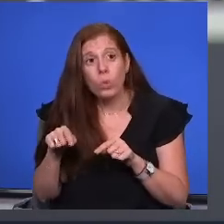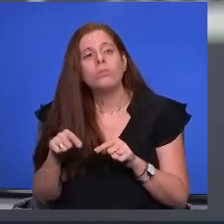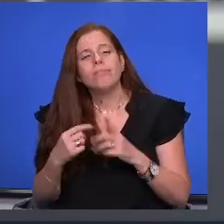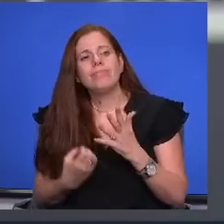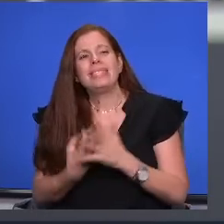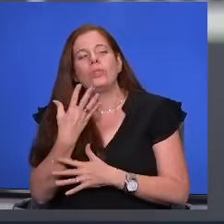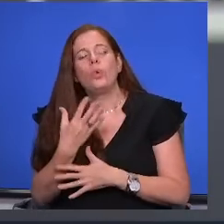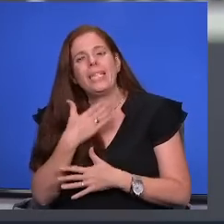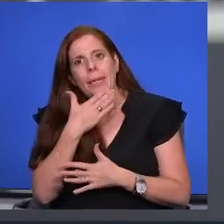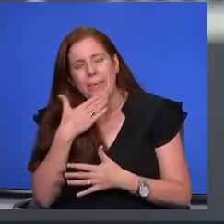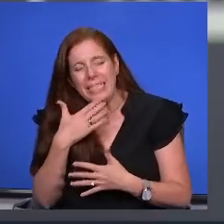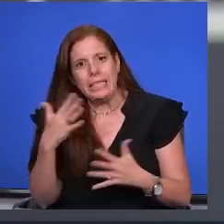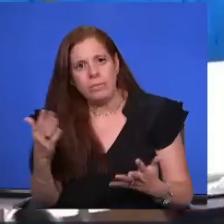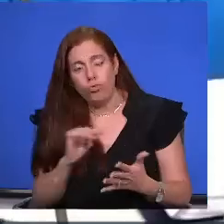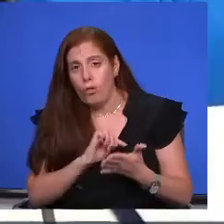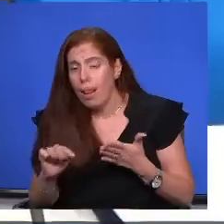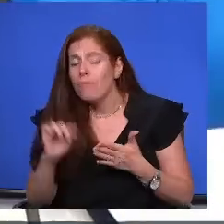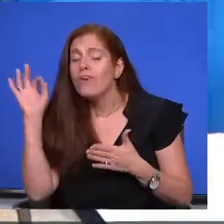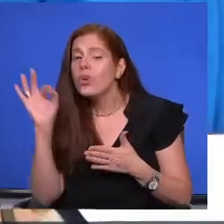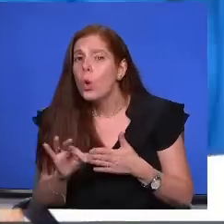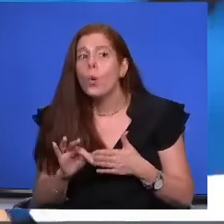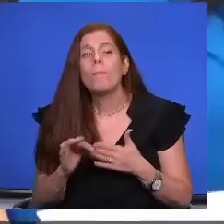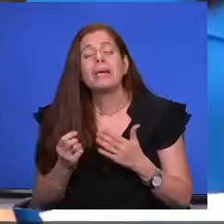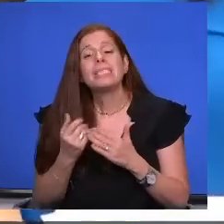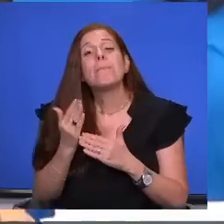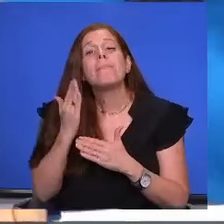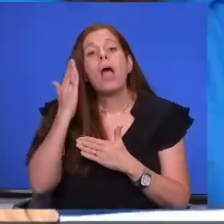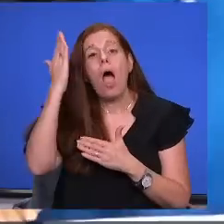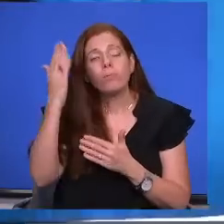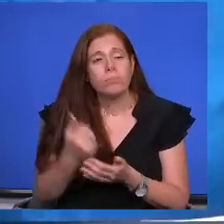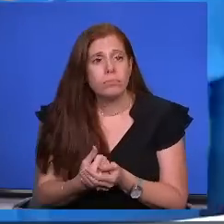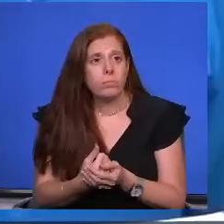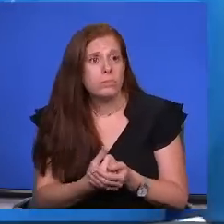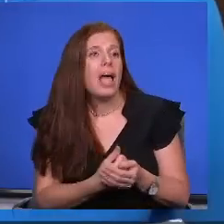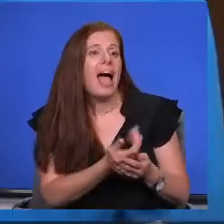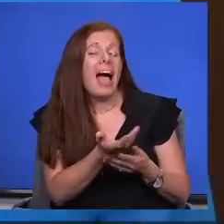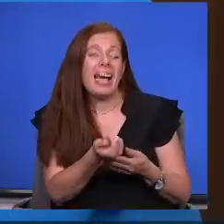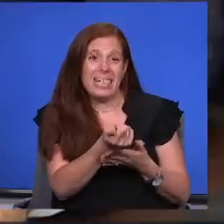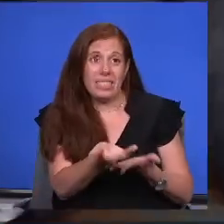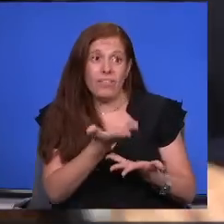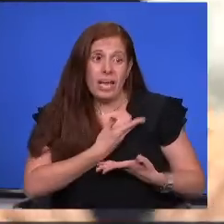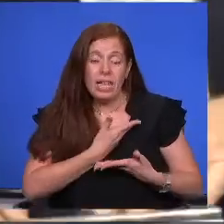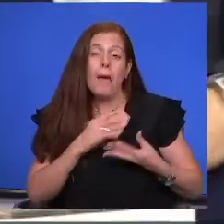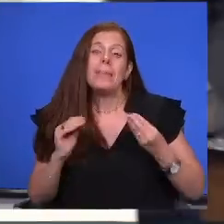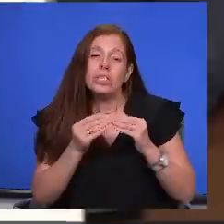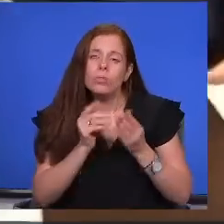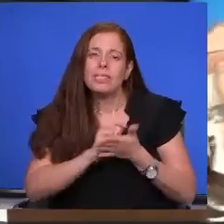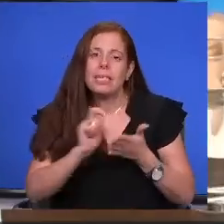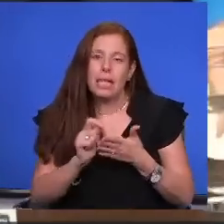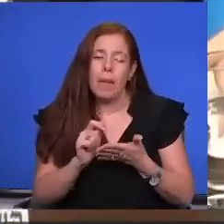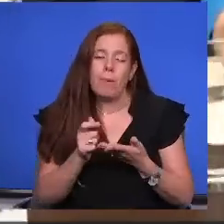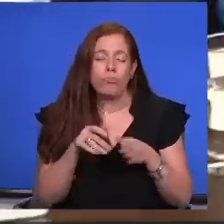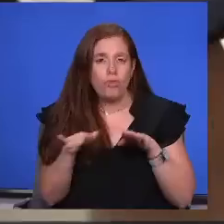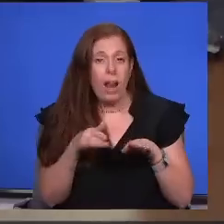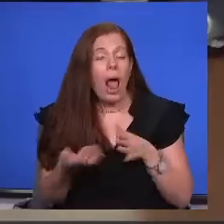ויפגעו בצמיחה ארוכת הטווח. הכסף יגיע מקיצוץ רוחבי במשרדי הממשלה על חשבון הרזרבות. בתגובה לביקורת